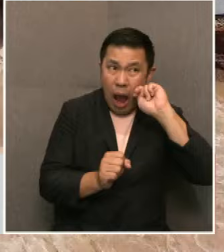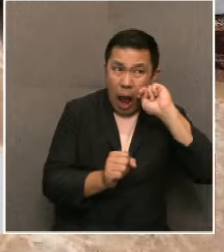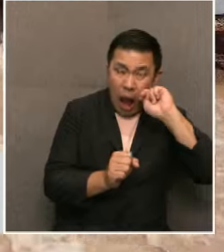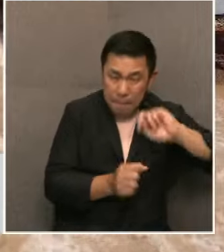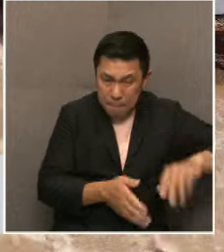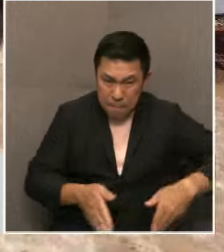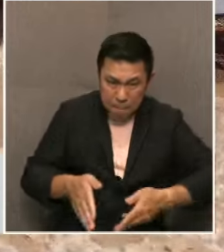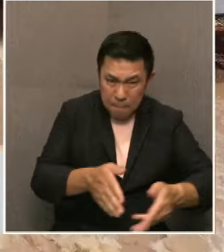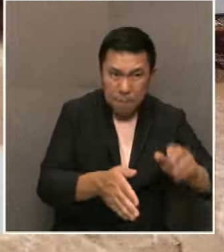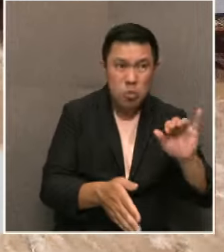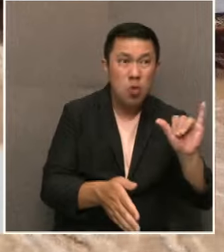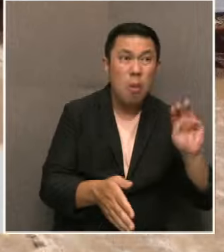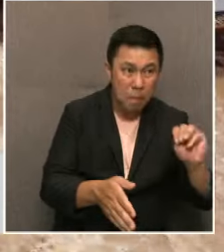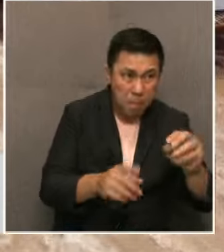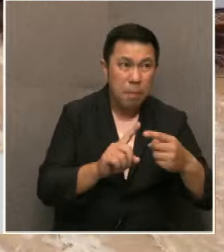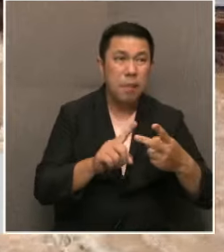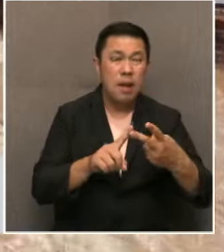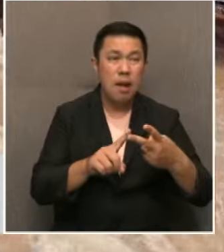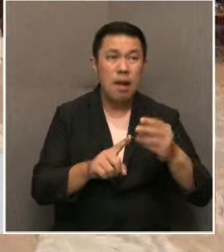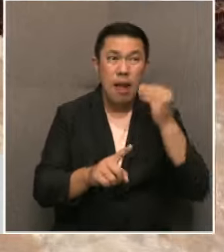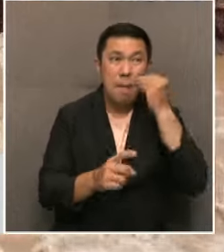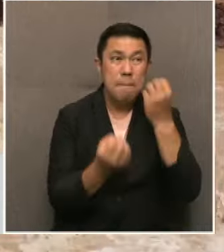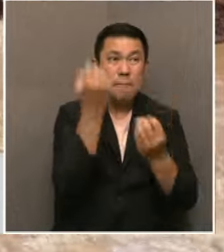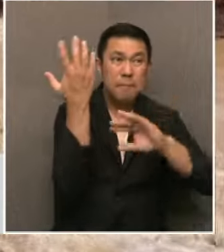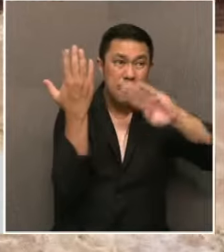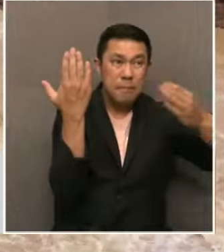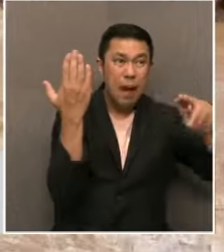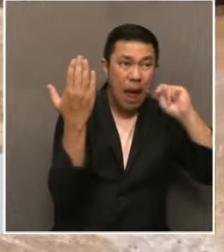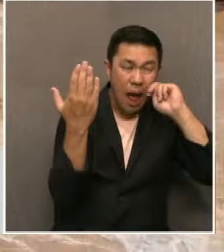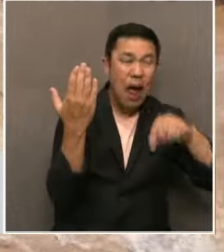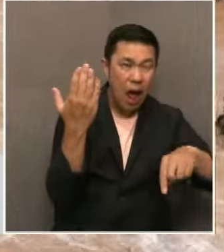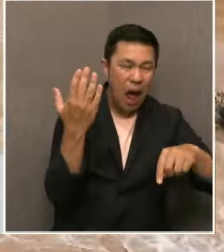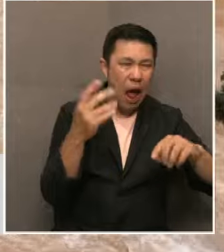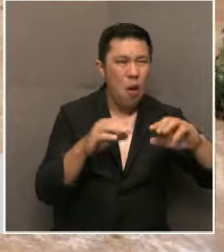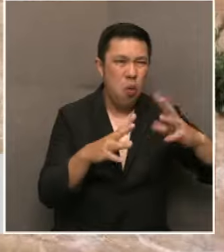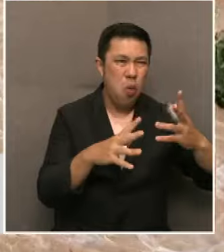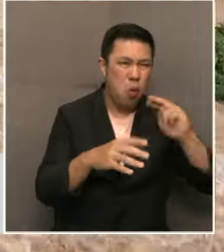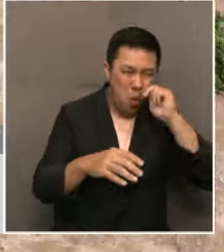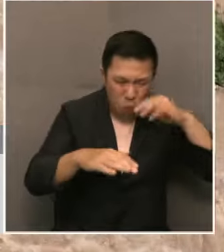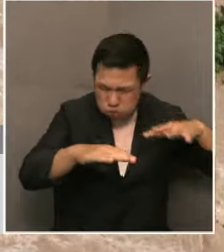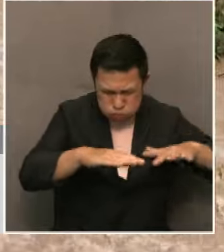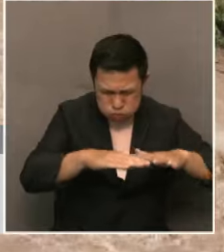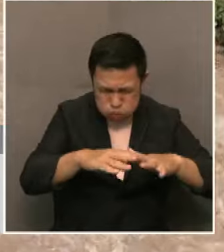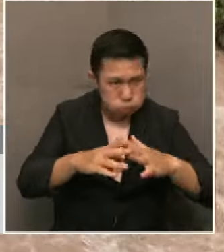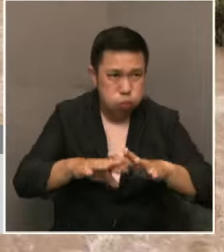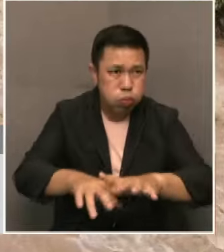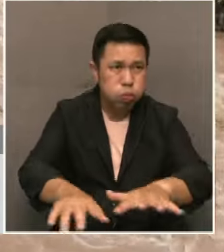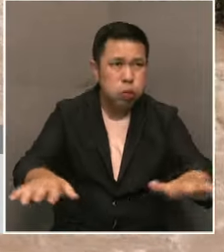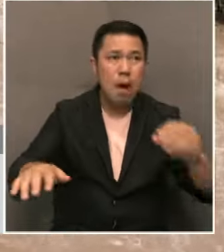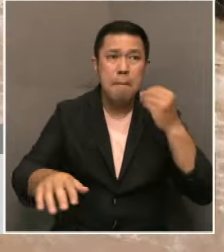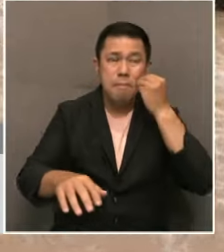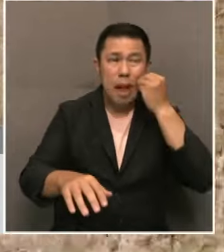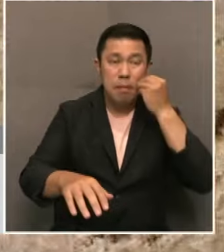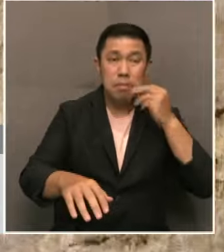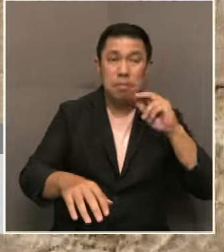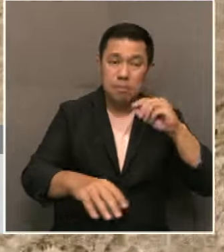ที่ไหลทะลักผ่านคันดินแตกตรงใต้สะพานสิริปัญญารัตน์แล้วก็ทำให้น้ำทะลักหลากไปท่วมหลายหมู่บ้านเลย